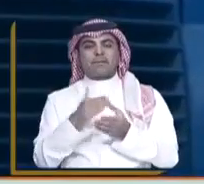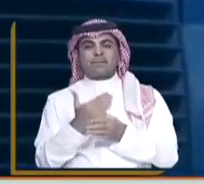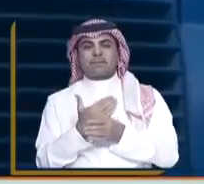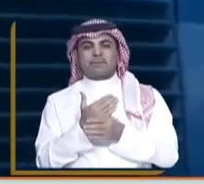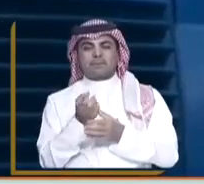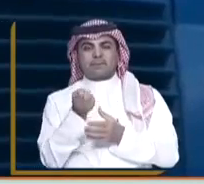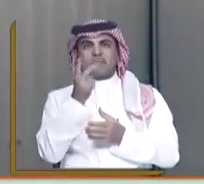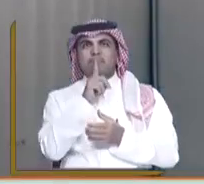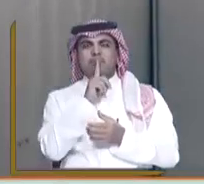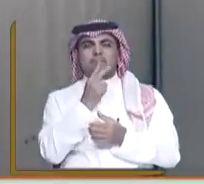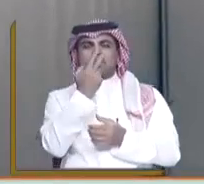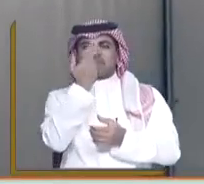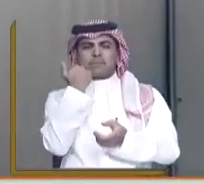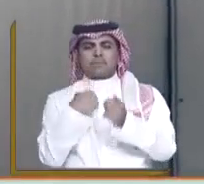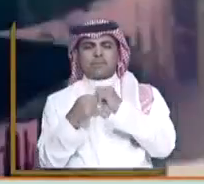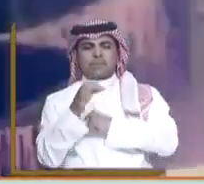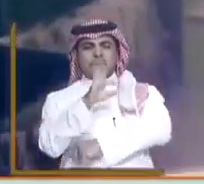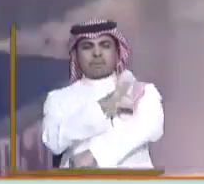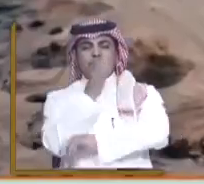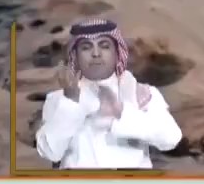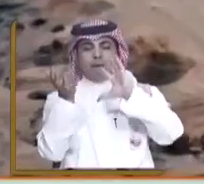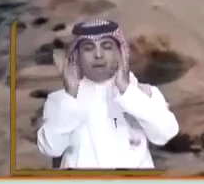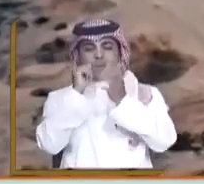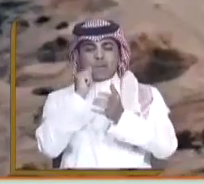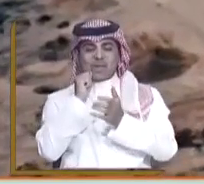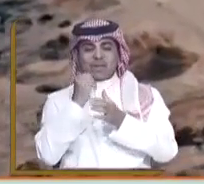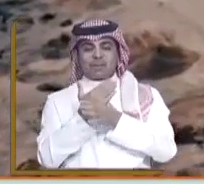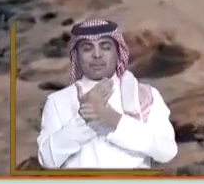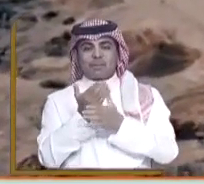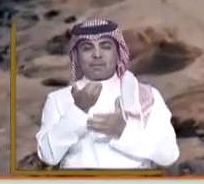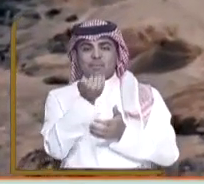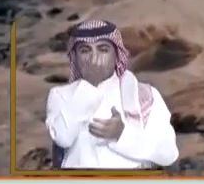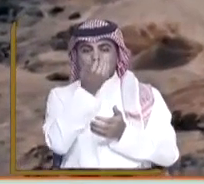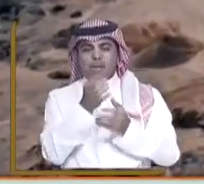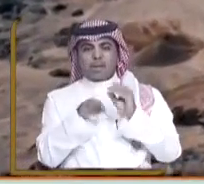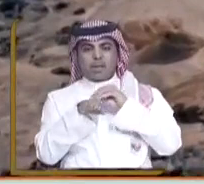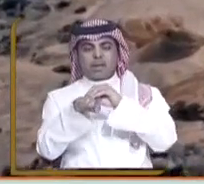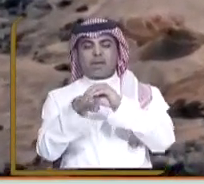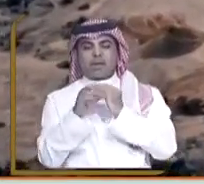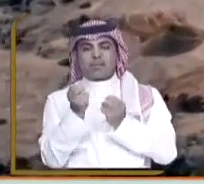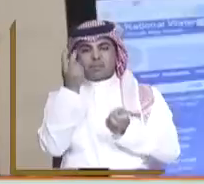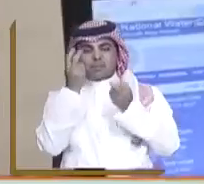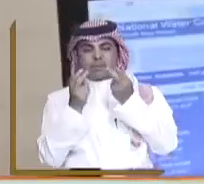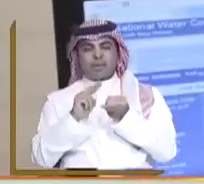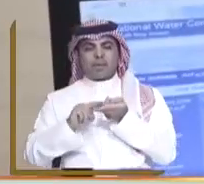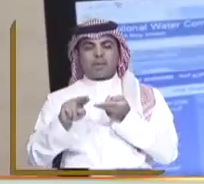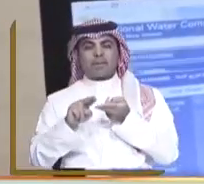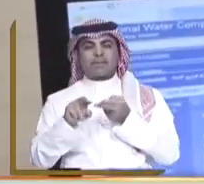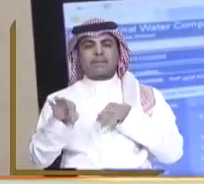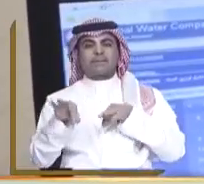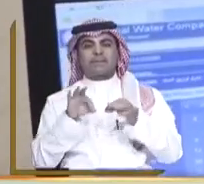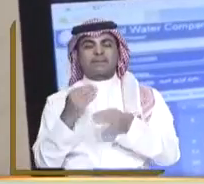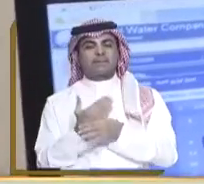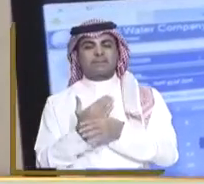قدمته على مدار عقود من تجربه عالميه رائده في انتاج ونقل وتوزيع المياه وابتكار الحلول التقنيه